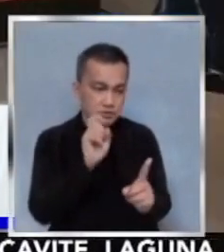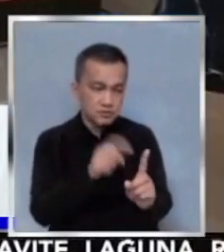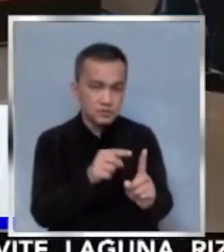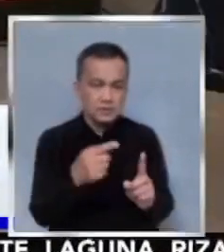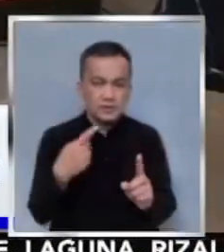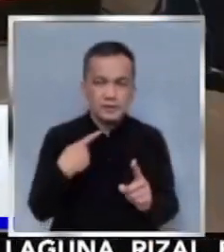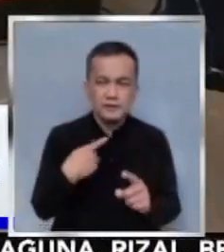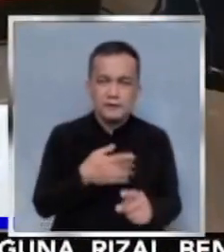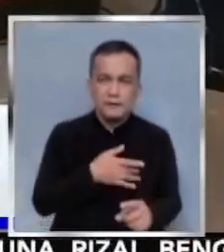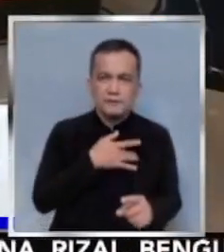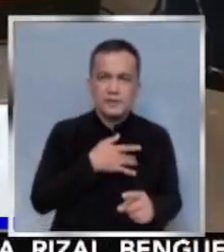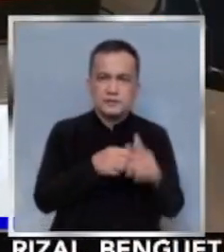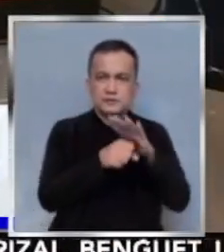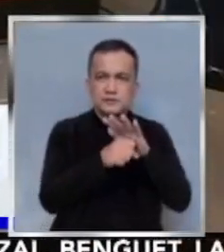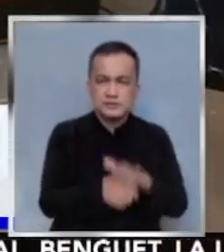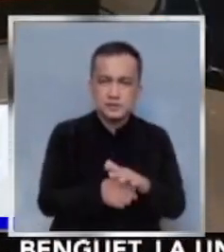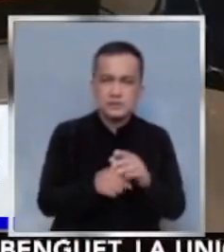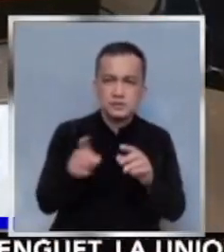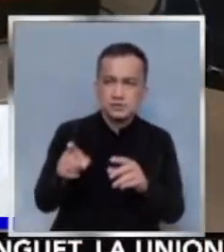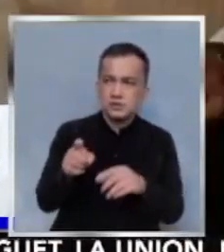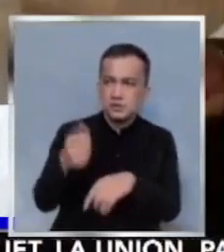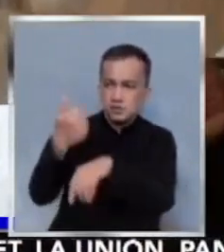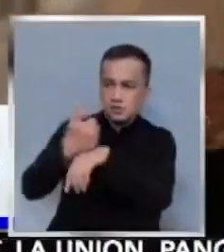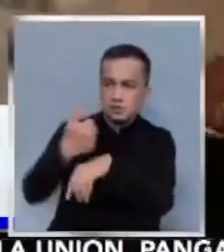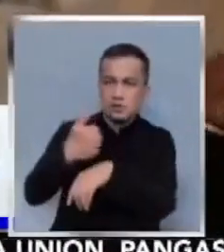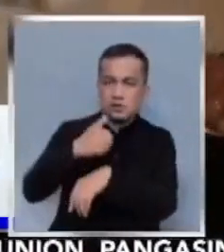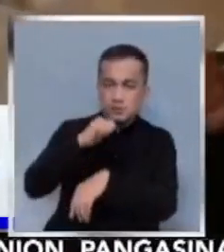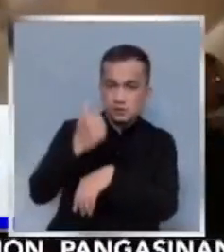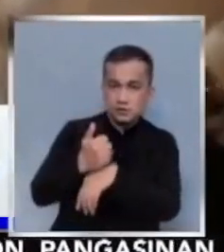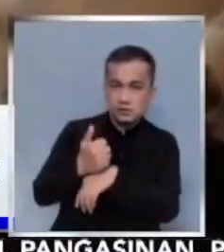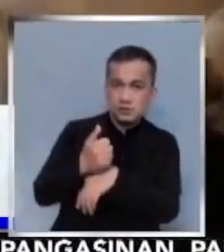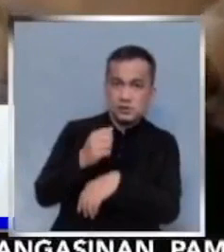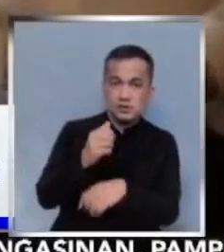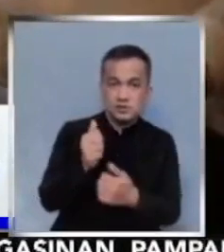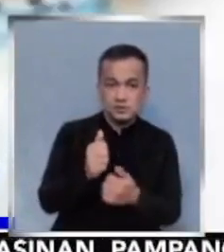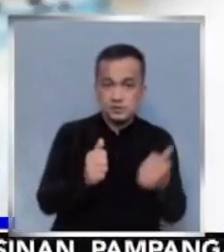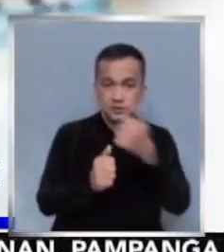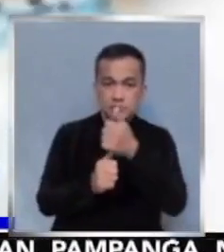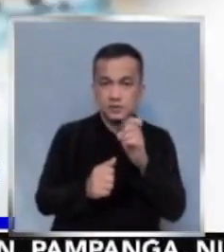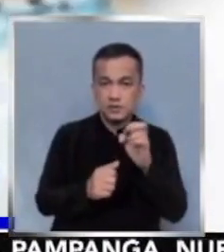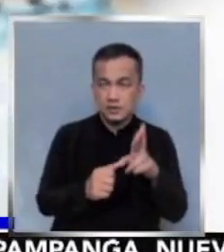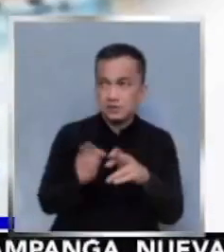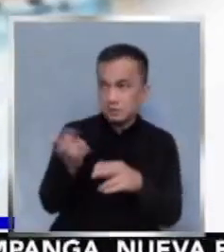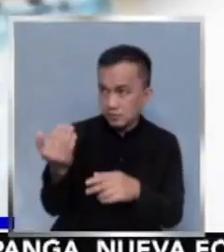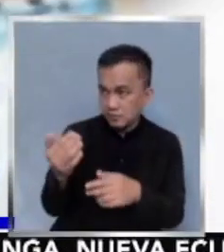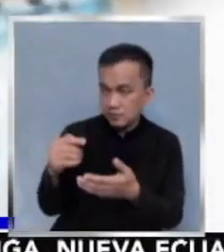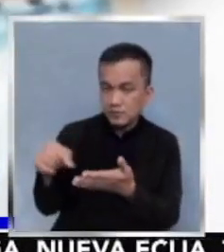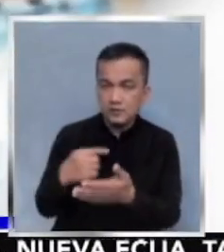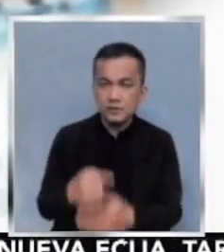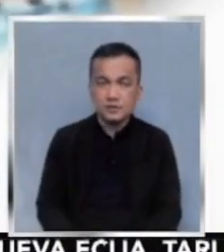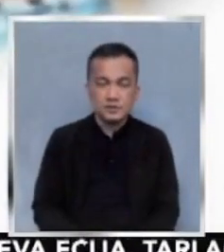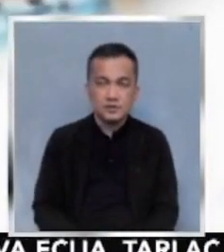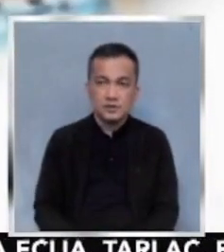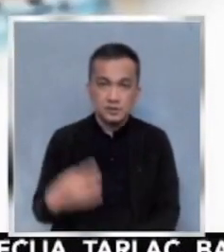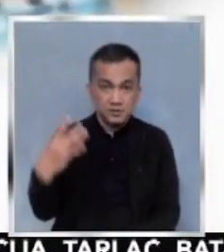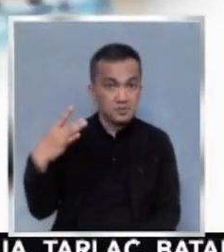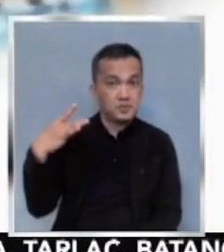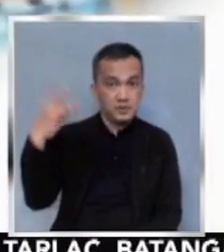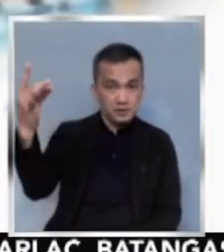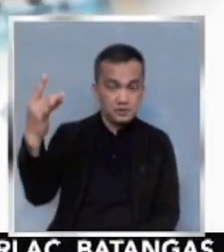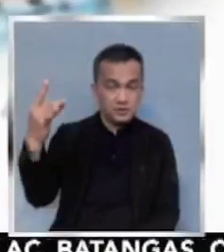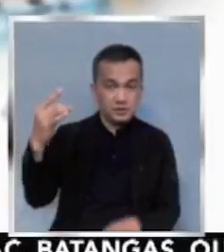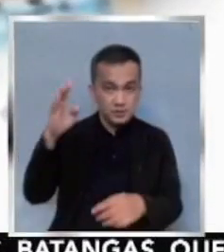nararamdaman, gayong mismo ang nagtalaga sa kanya bilang bagong BIR chief ang kailangan niyang singilin. Napili ako ni